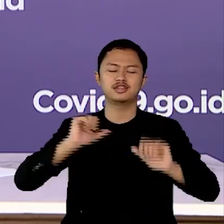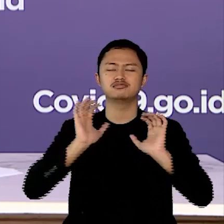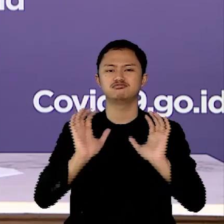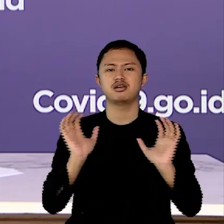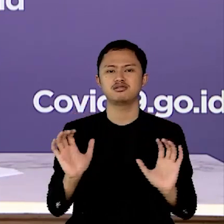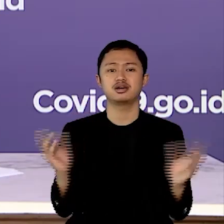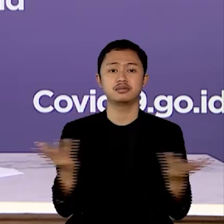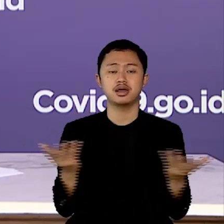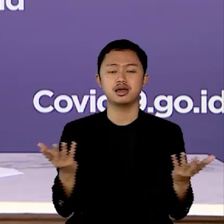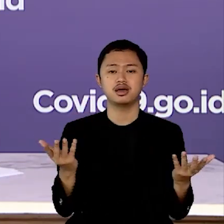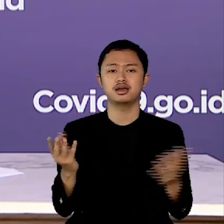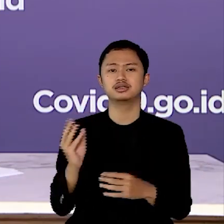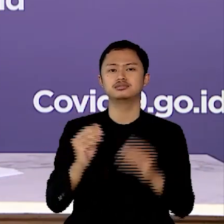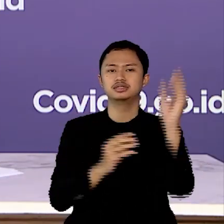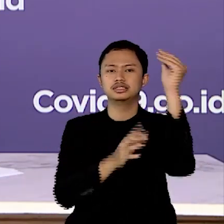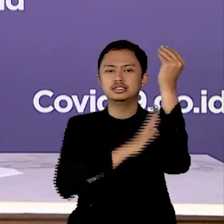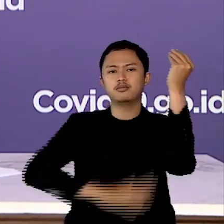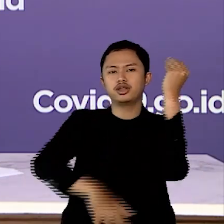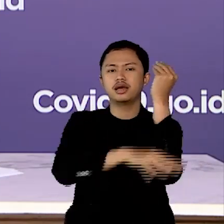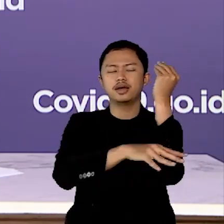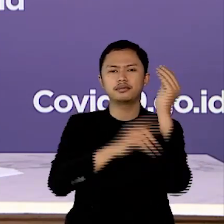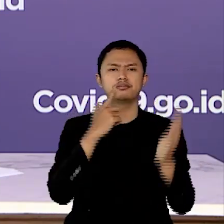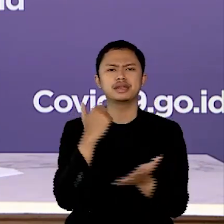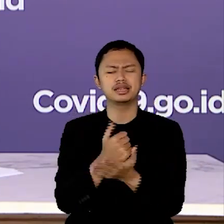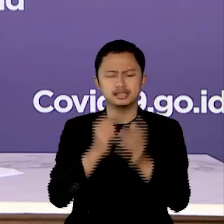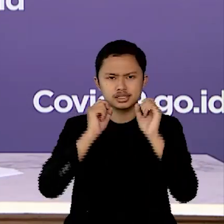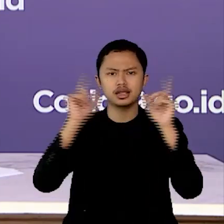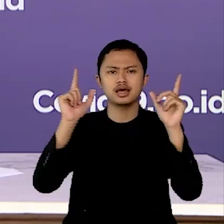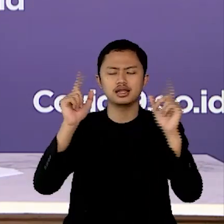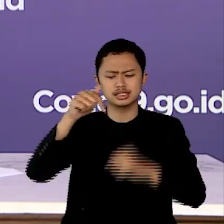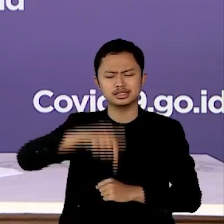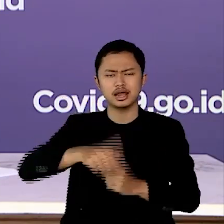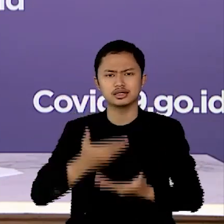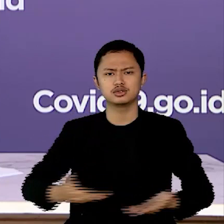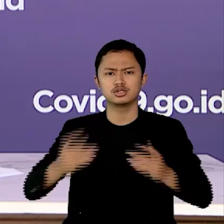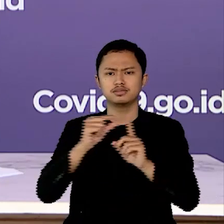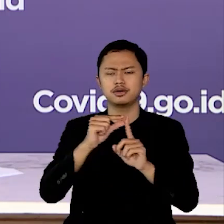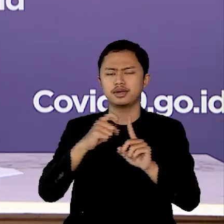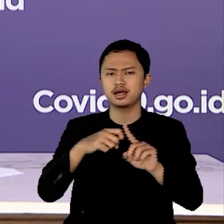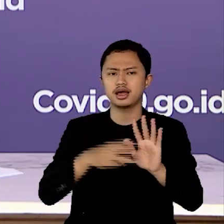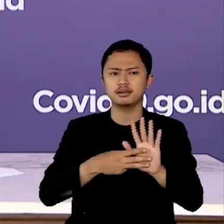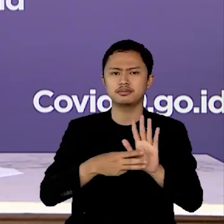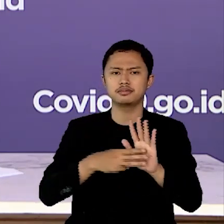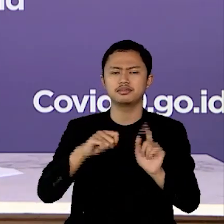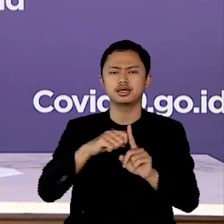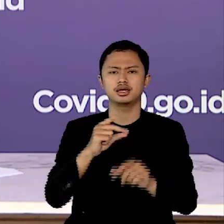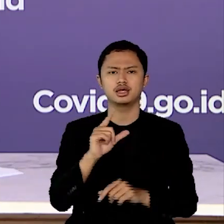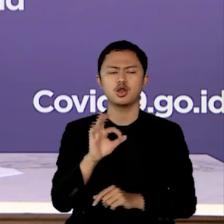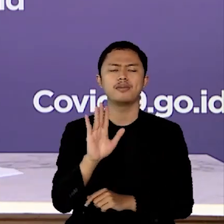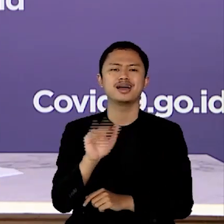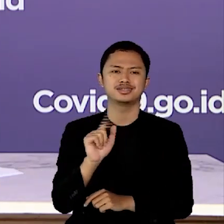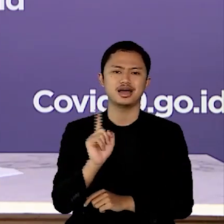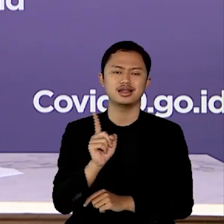khususnya di wilayah Jabodetabek penting untuk diingat Bahwa saat ini PPKI micro masih berlaku